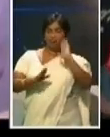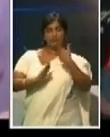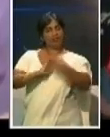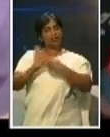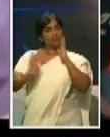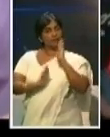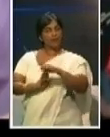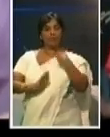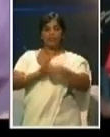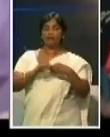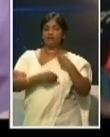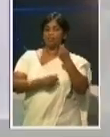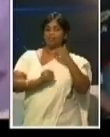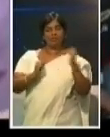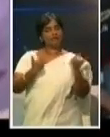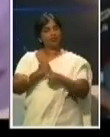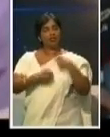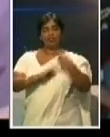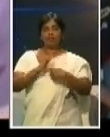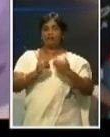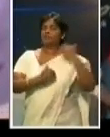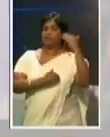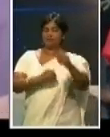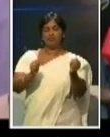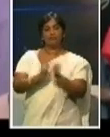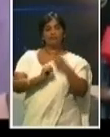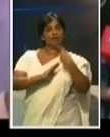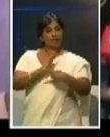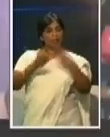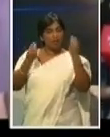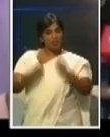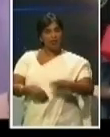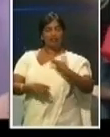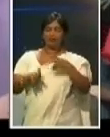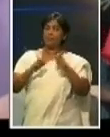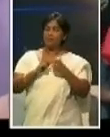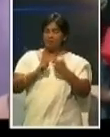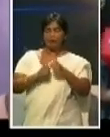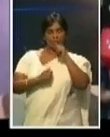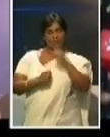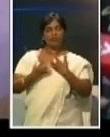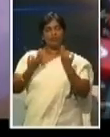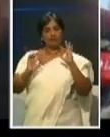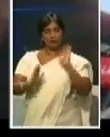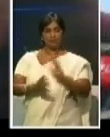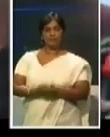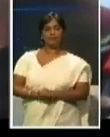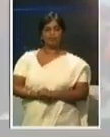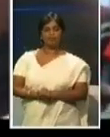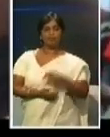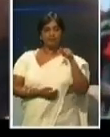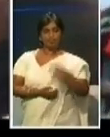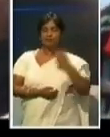ගනිමින් දේශීය ආර්ථිකය සකස් කර ගනිමින් මේ රට ඉදිරියට මේ රට වැටලා තියෙන අගාධයෙන් අනිවාර්යම බේරගන්න බවට. දැන් ඉතින්